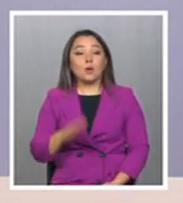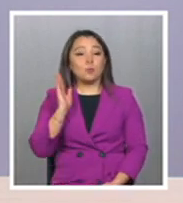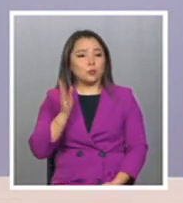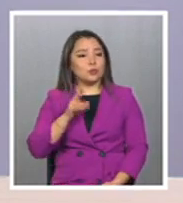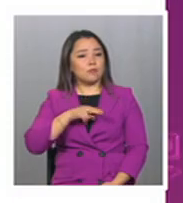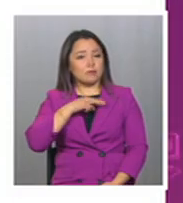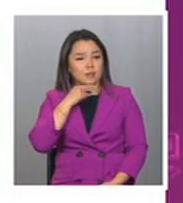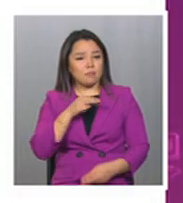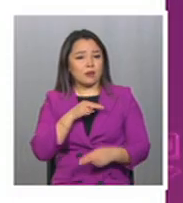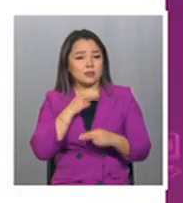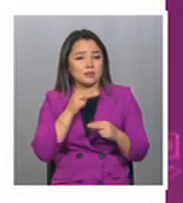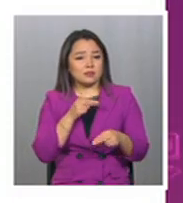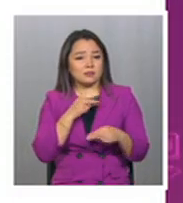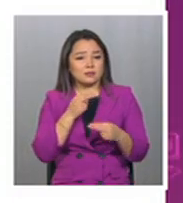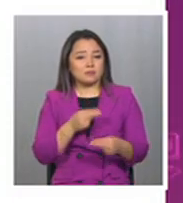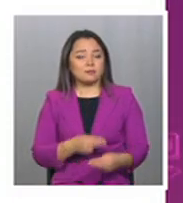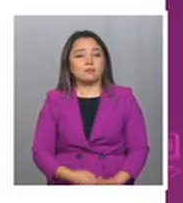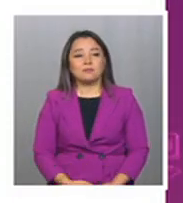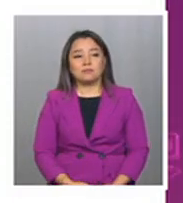внимательны.